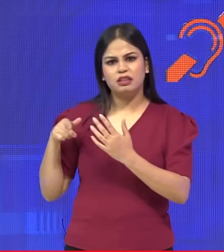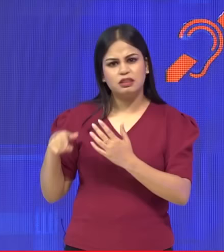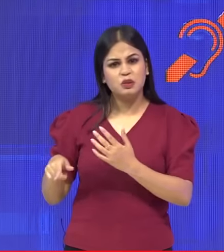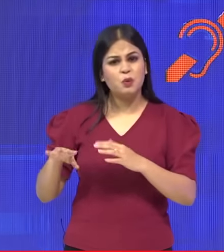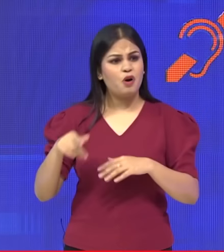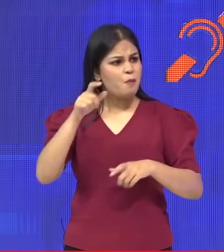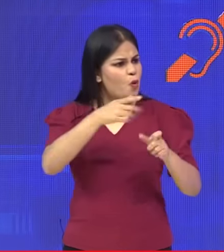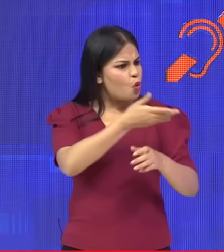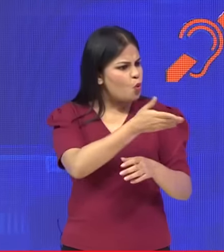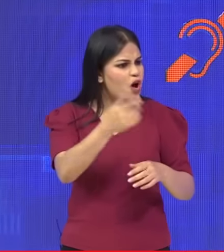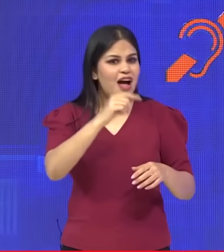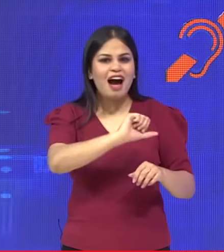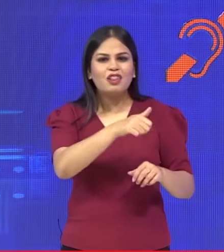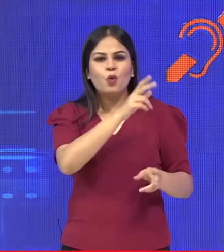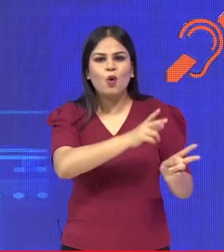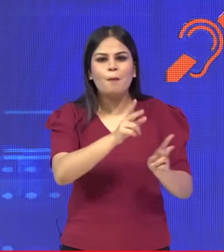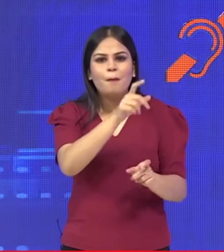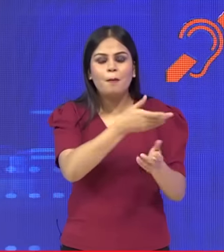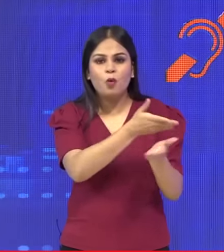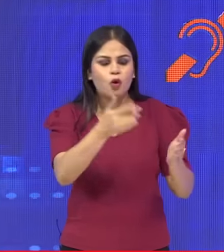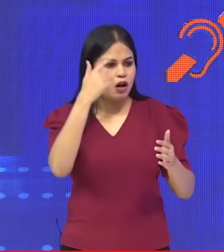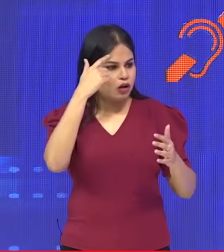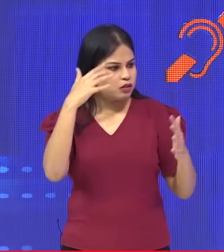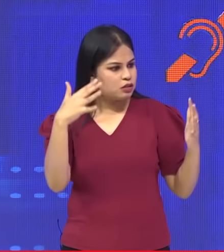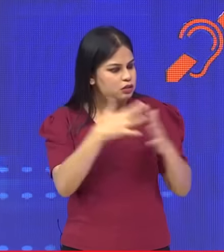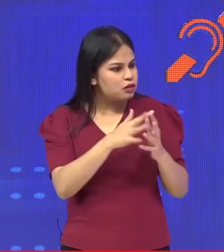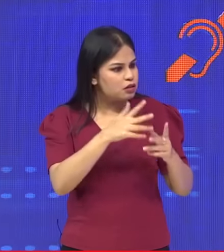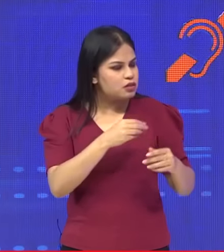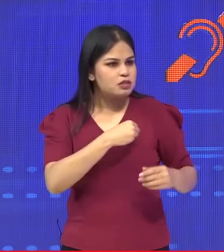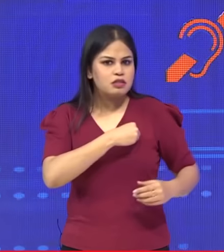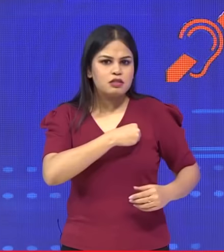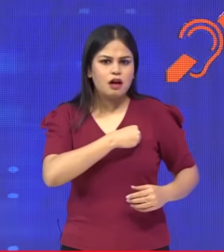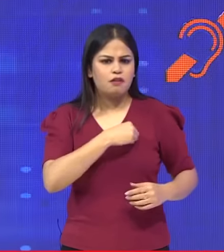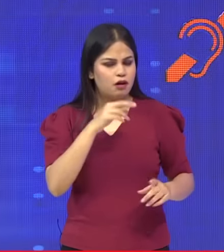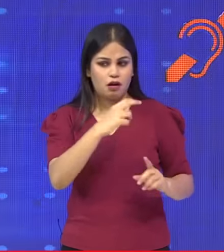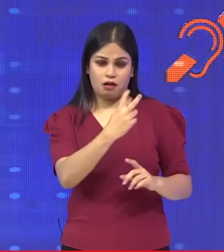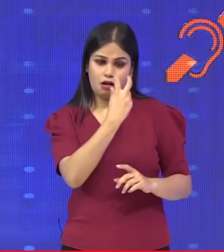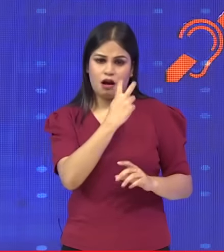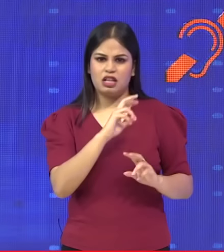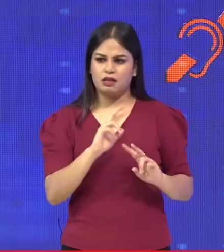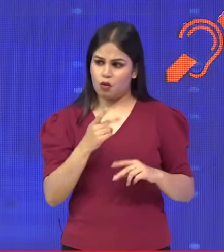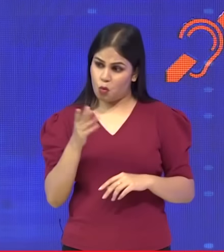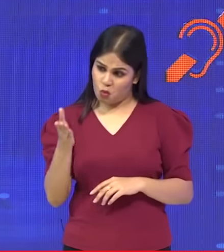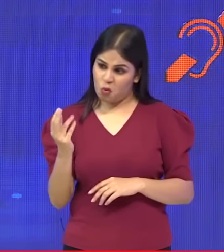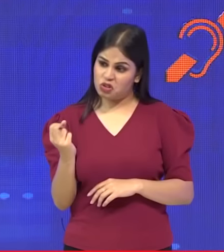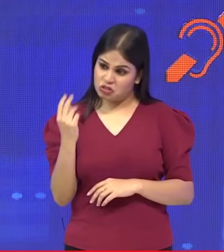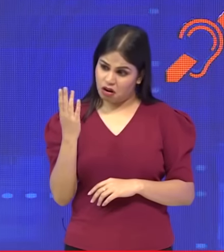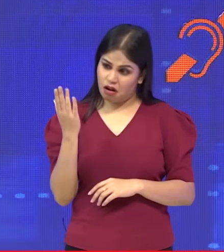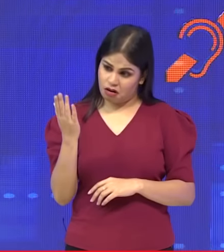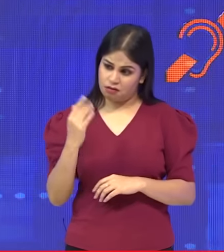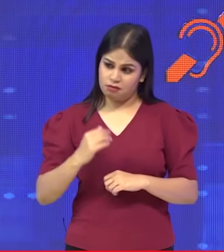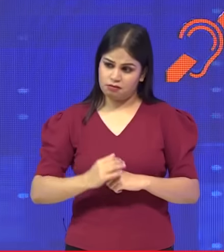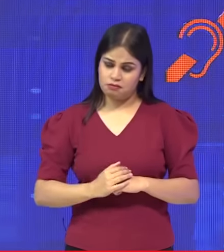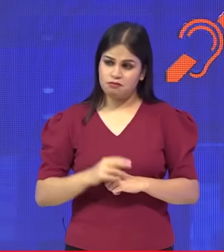इन कन्वीनियंस तू अदर पीपल तो उनके लुक भी आते हैं अच्छा बेटा स्टार बन गया है